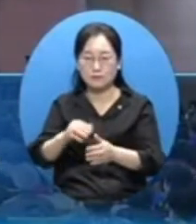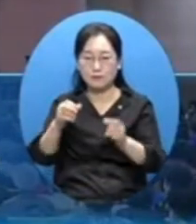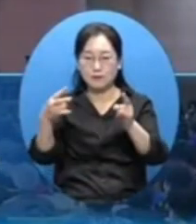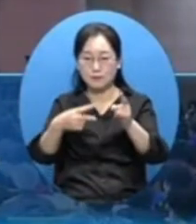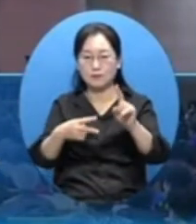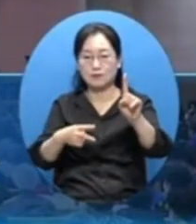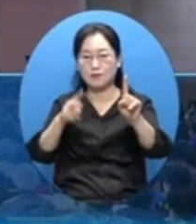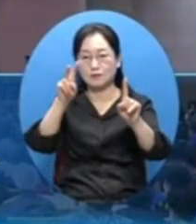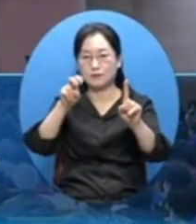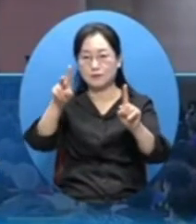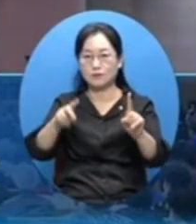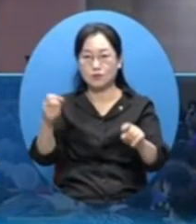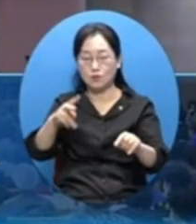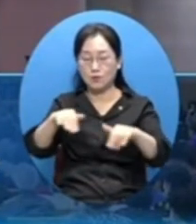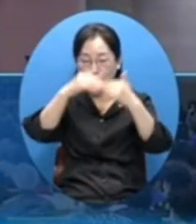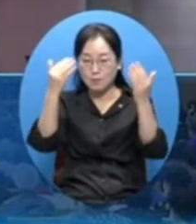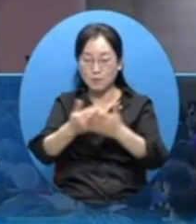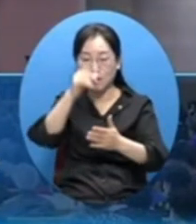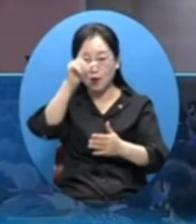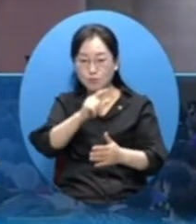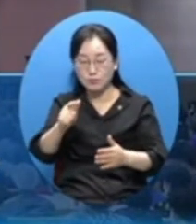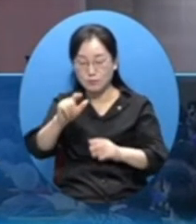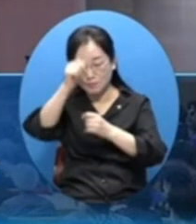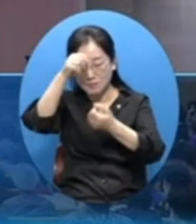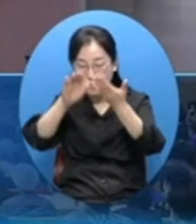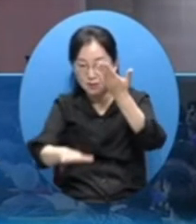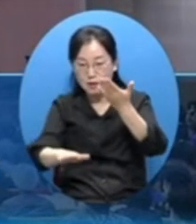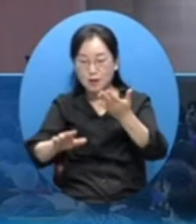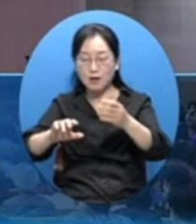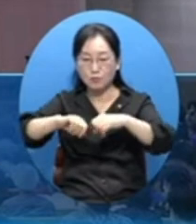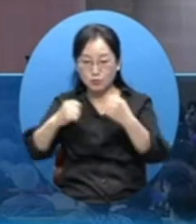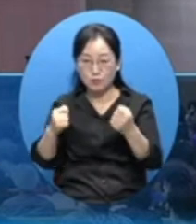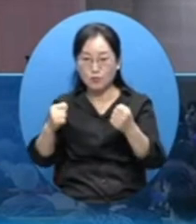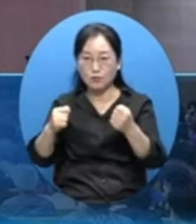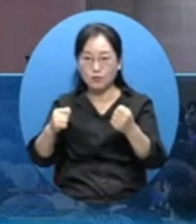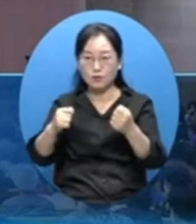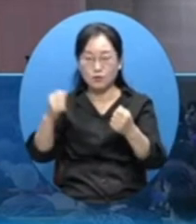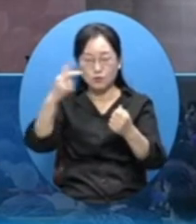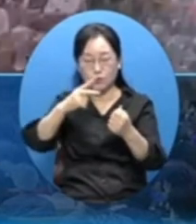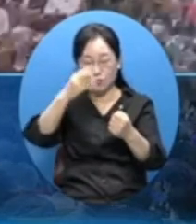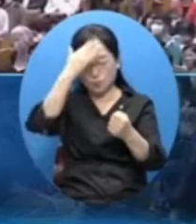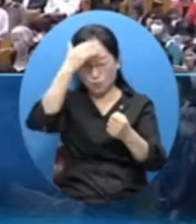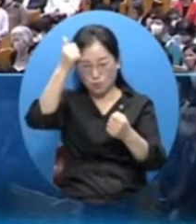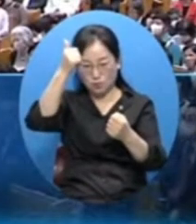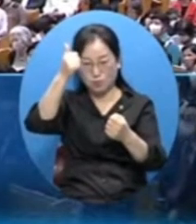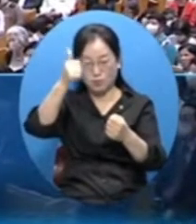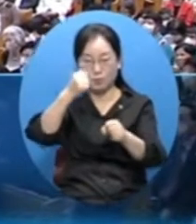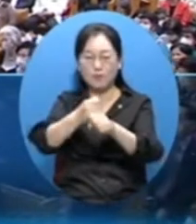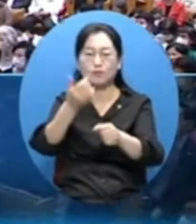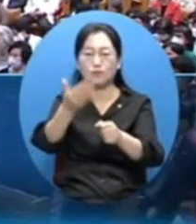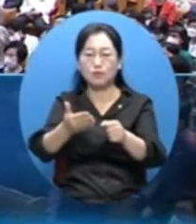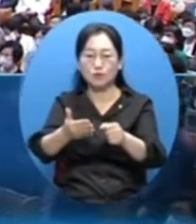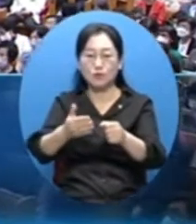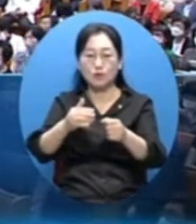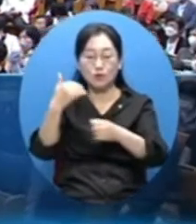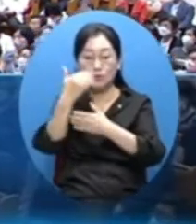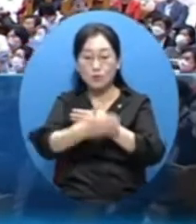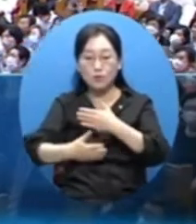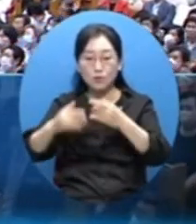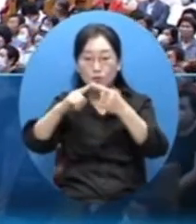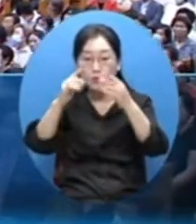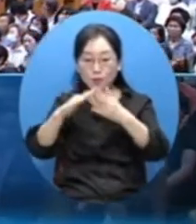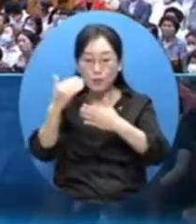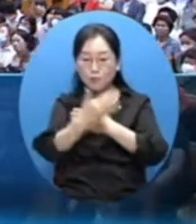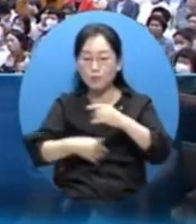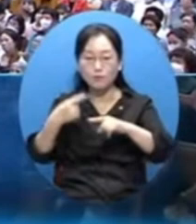23절에 말씀합니다. 또 만물을 그의 발 아래 복종하게 하시고 그를 만물의 교회의 머리로 삼으셨느니라. 교회는 그의 몸이니 만물 안에서 만물을